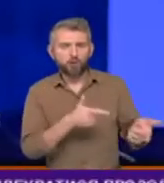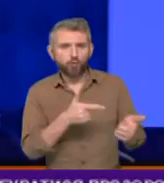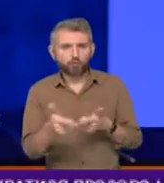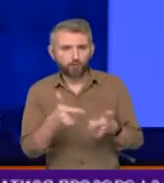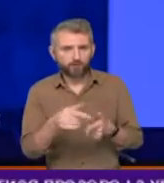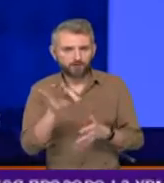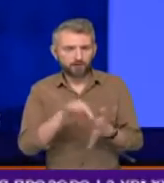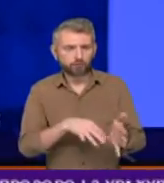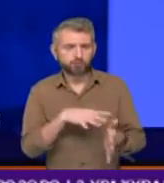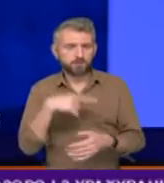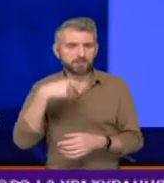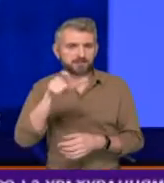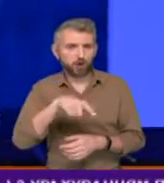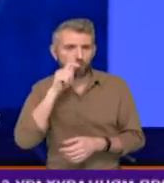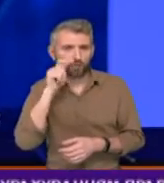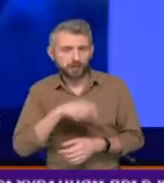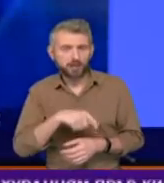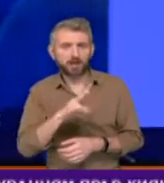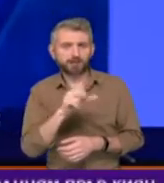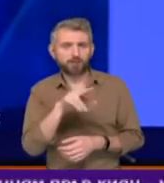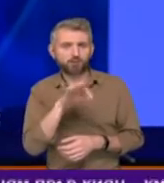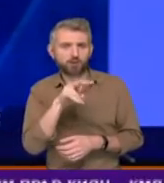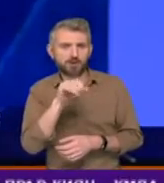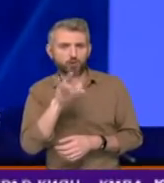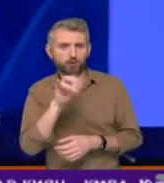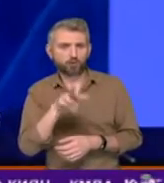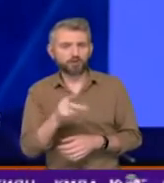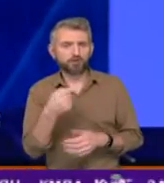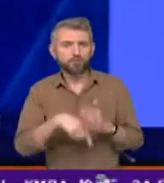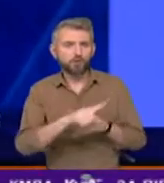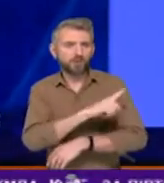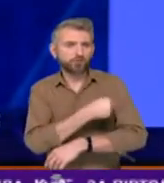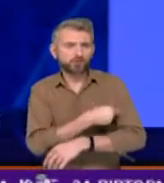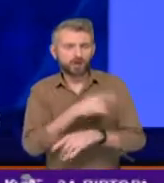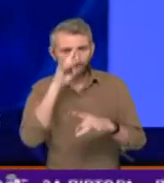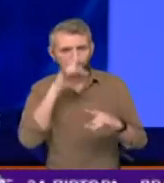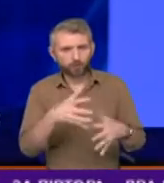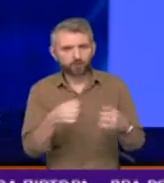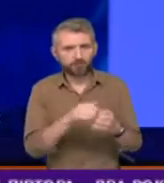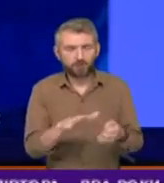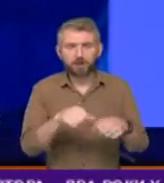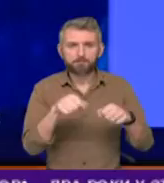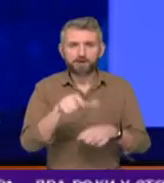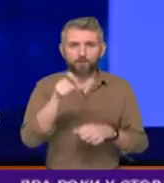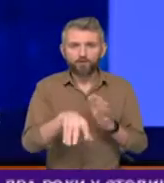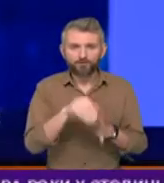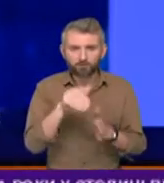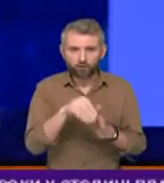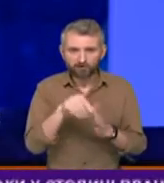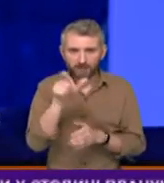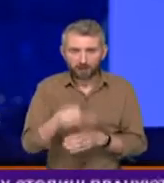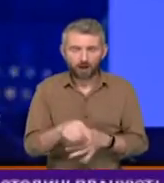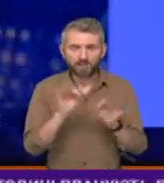ходу стати президентом України, там Наполеоном, тому що його санітари випадково не спіймали, і право виборця адекватно